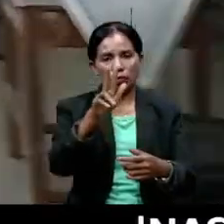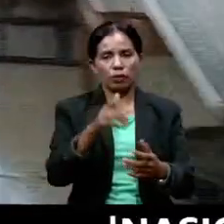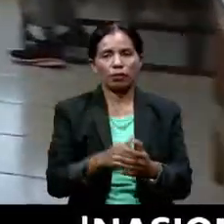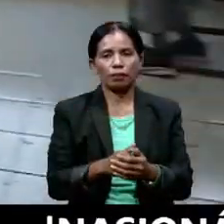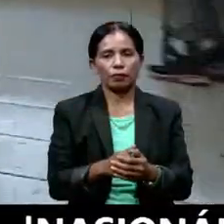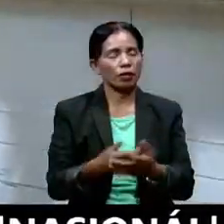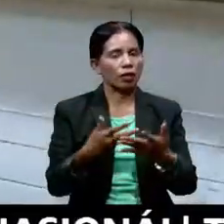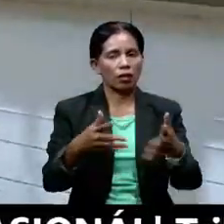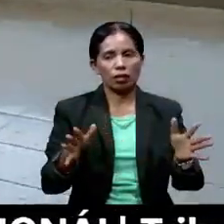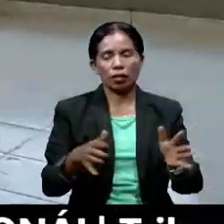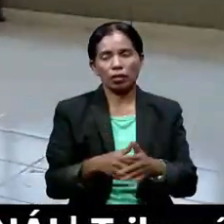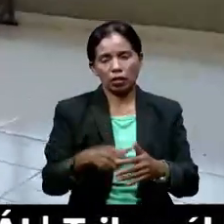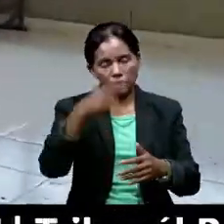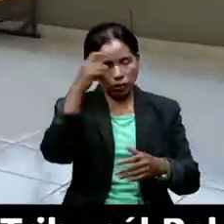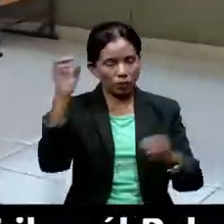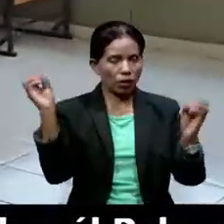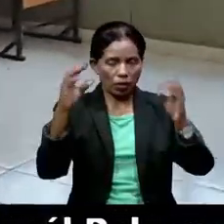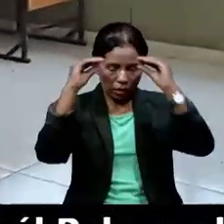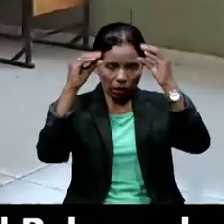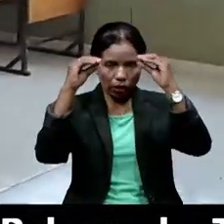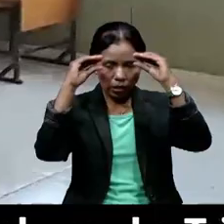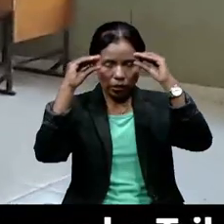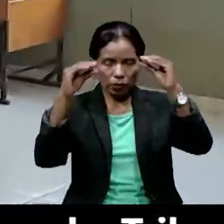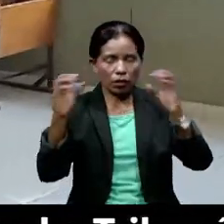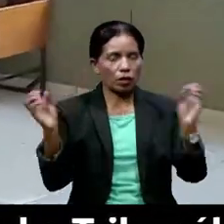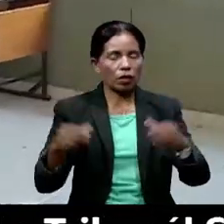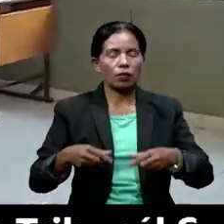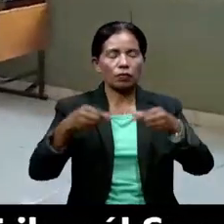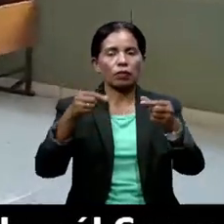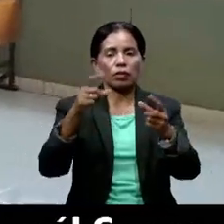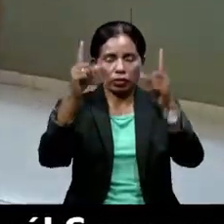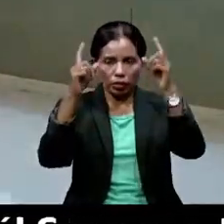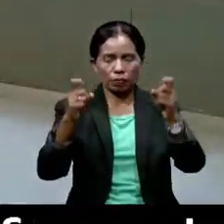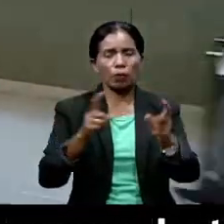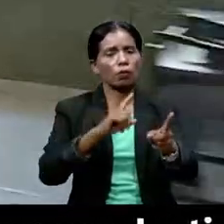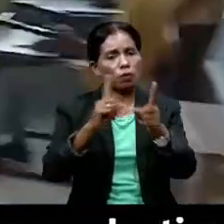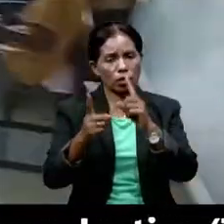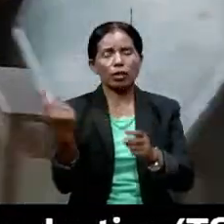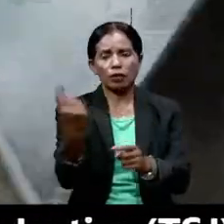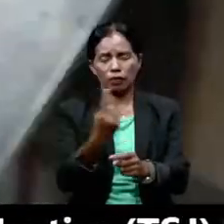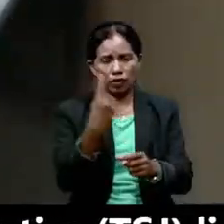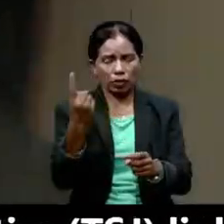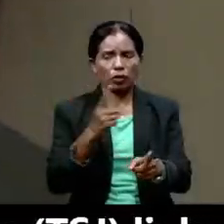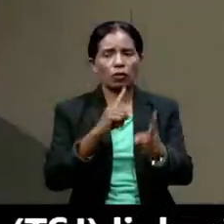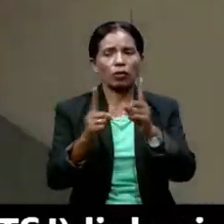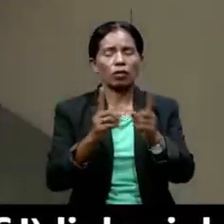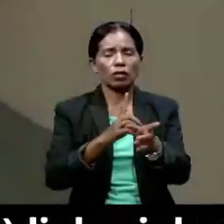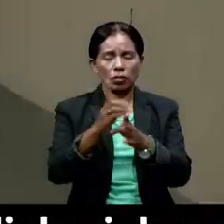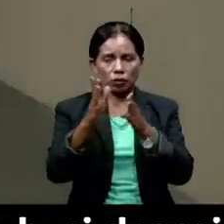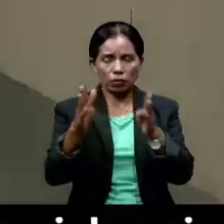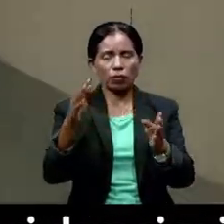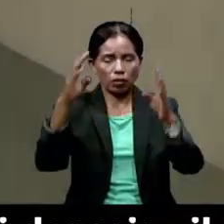duni, tambah lah nore no lafu izame tang ne. Kuliah tiap nak kuliah bebe ba dirisam be direktor edukasan municipal